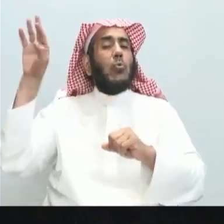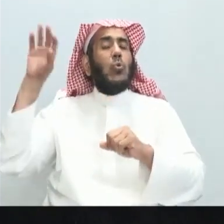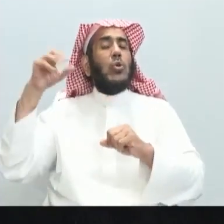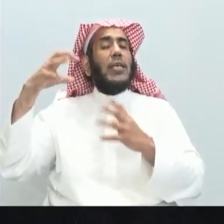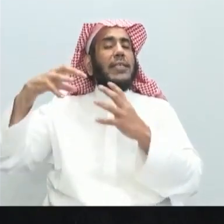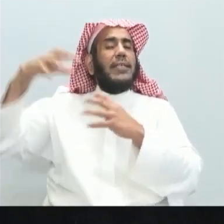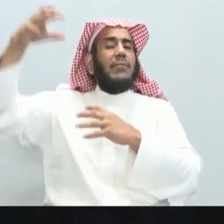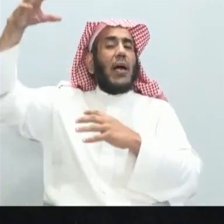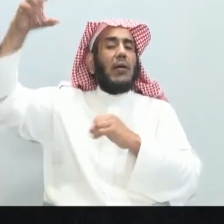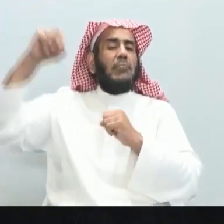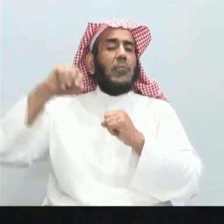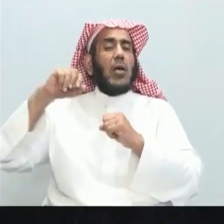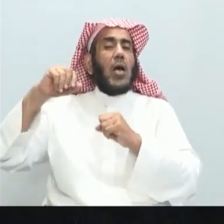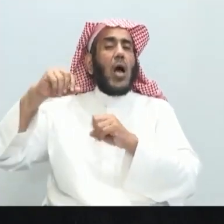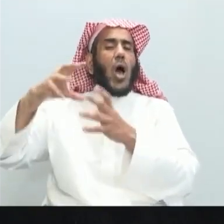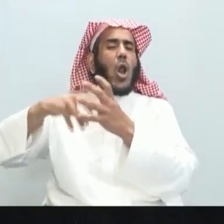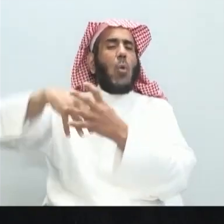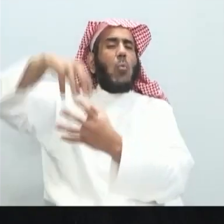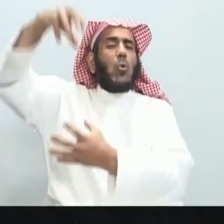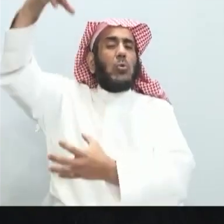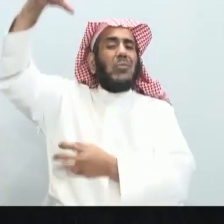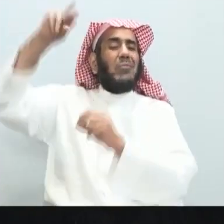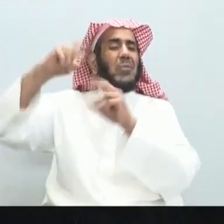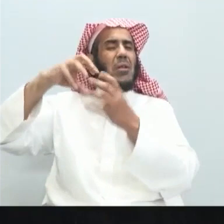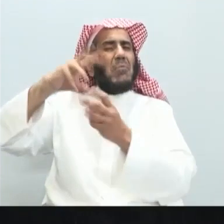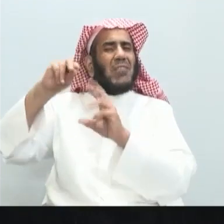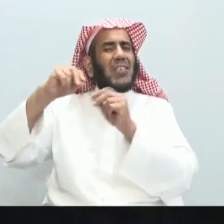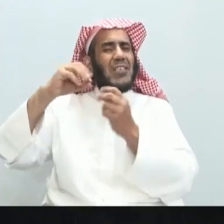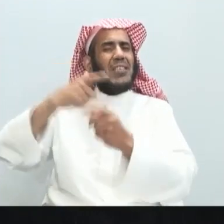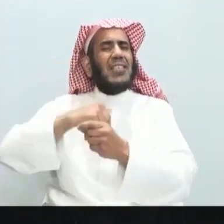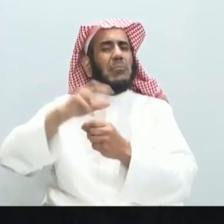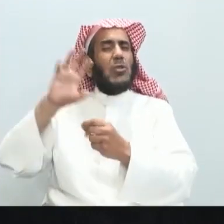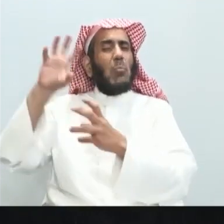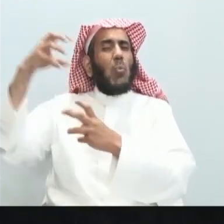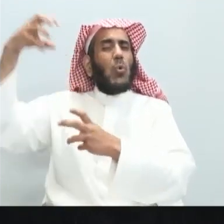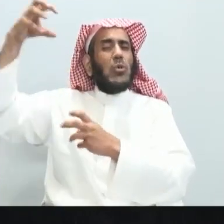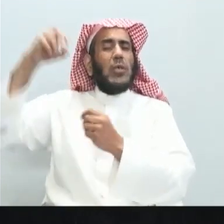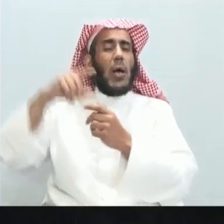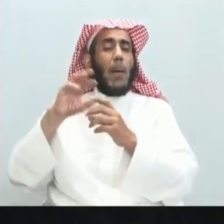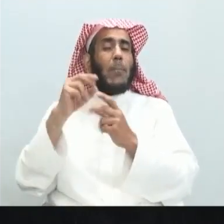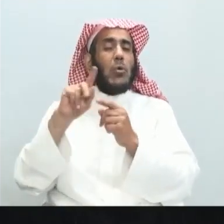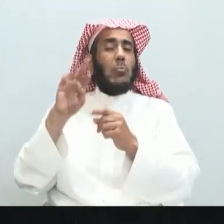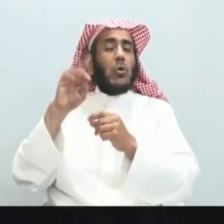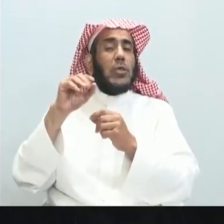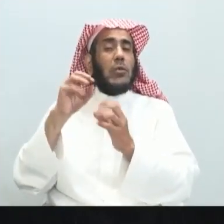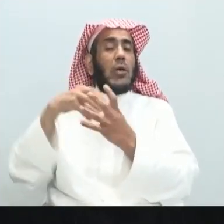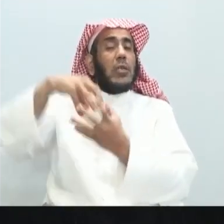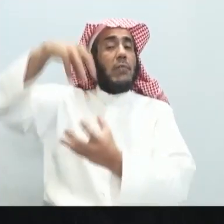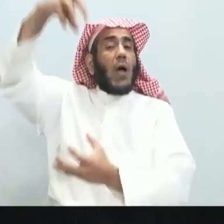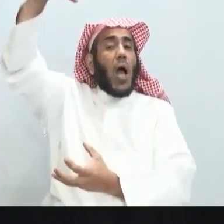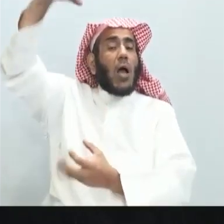لارتفاعها ف البرج مرتفع واخذ تسميه البرج برجا لاجل